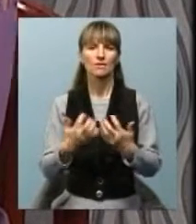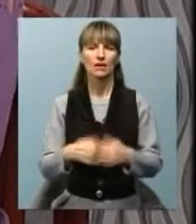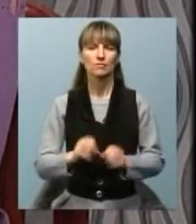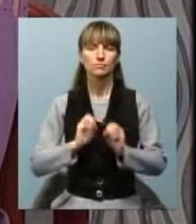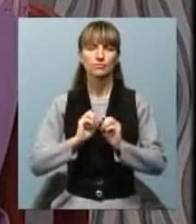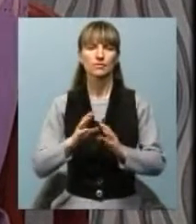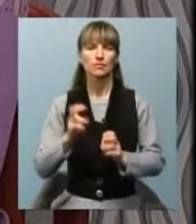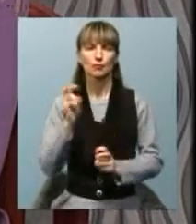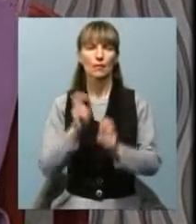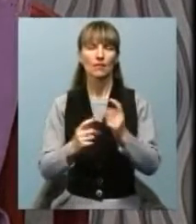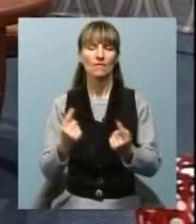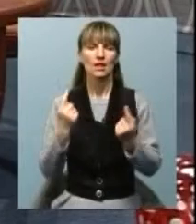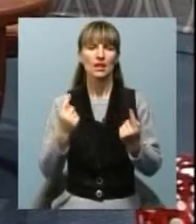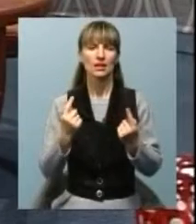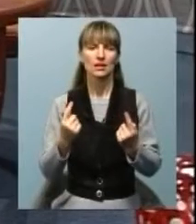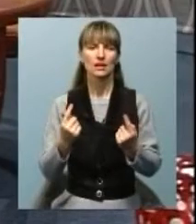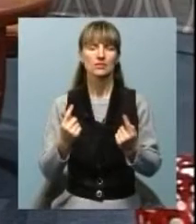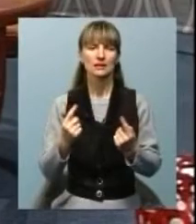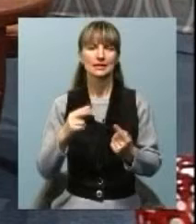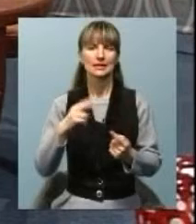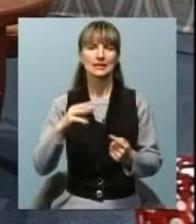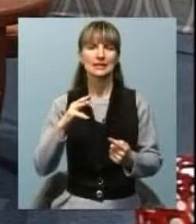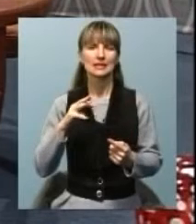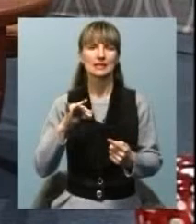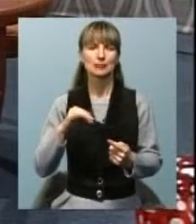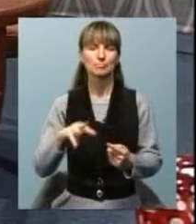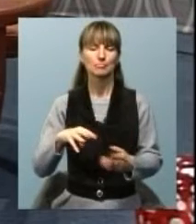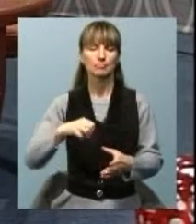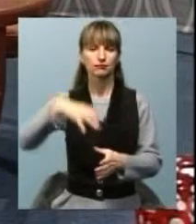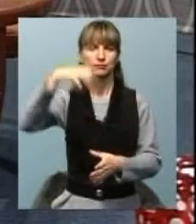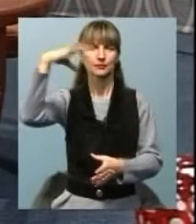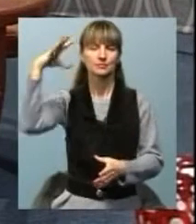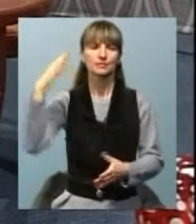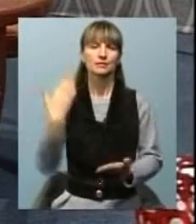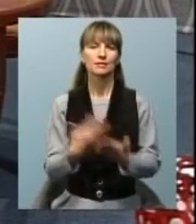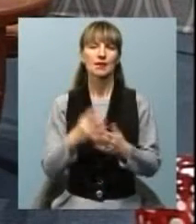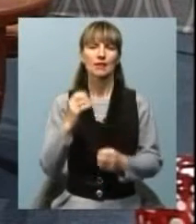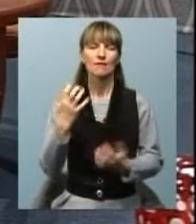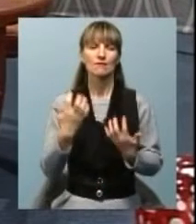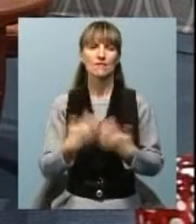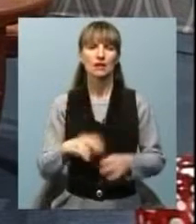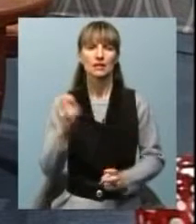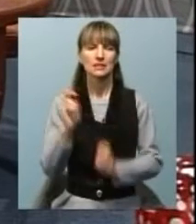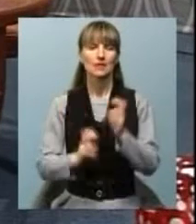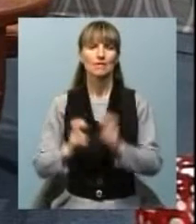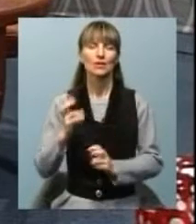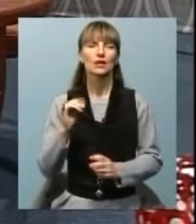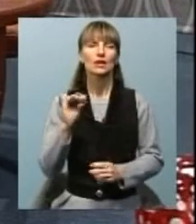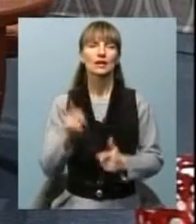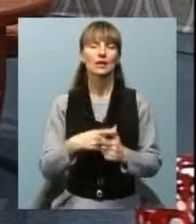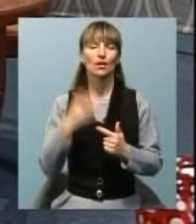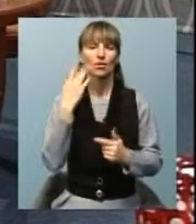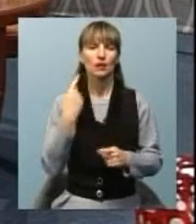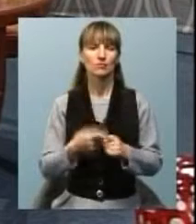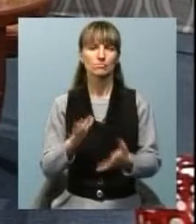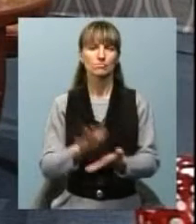у повітря дуже велетенський такий дим. Дуже багато диму виходить з труб, наприклад, так, на фабриках, на заводах. Або коли вони цей